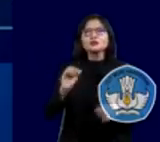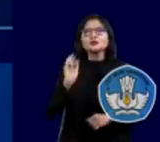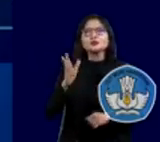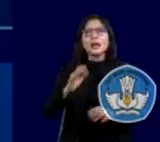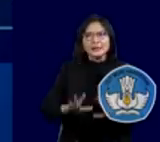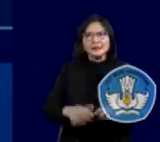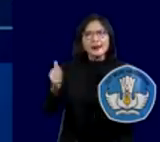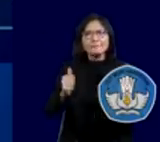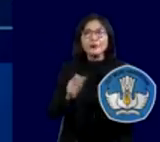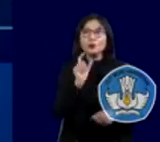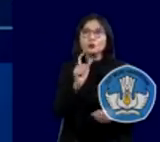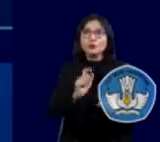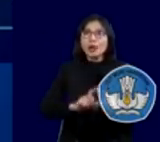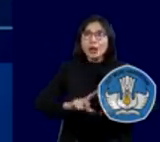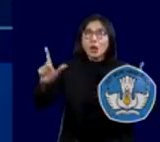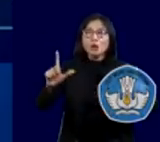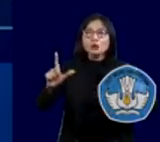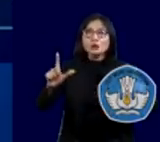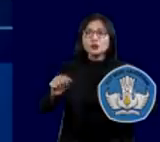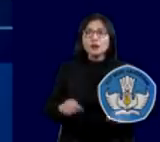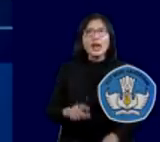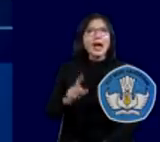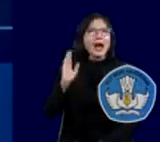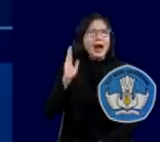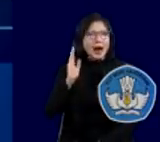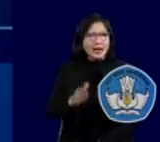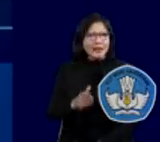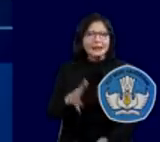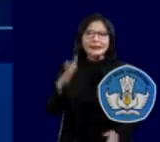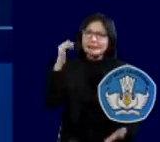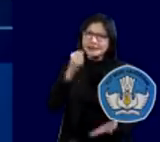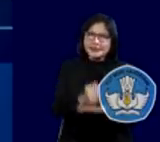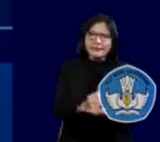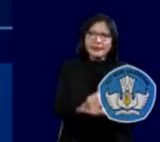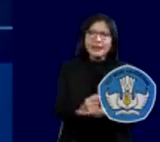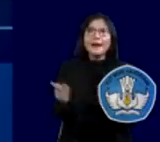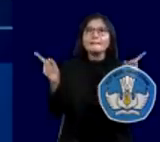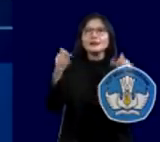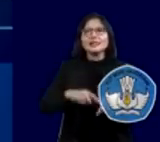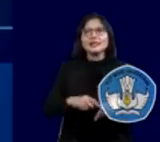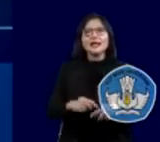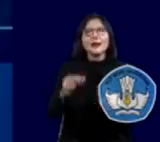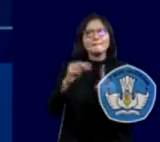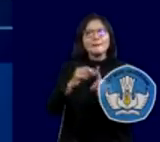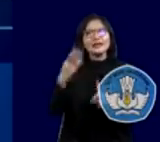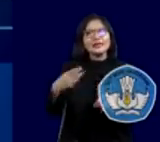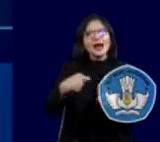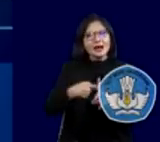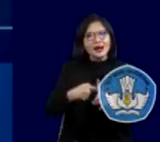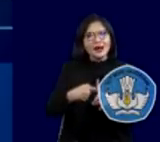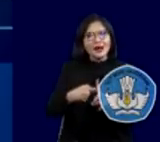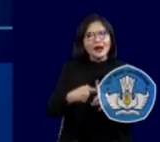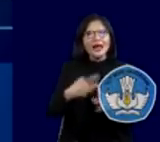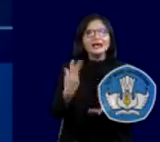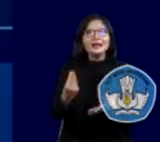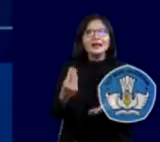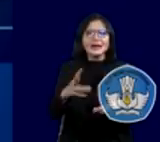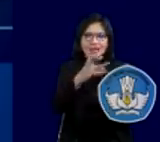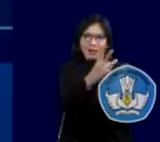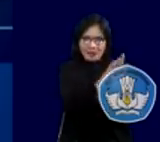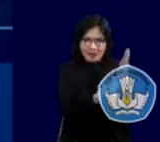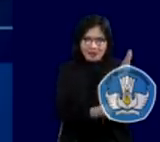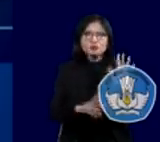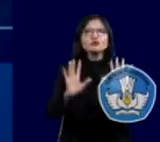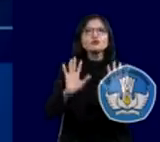yang lolos seleksi tersebut akan dijamin akan menjadikan P3K dan akan penganggarannya sudah